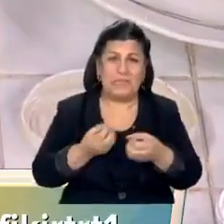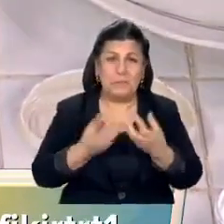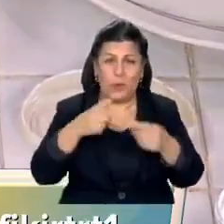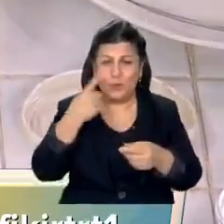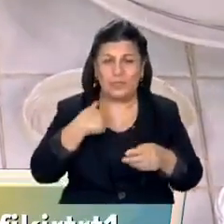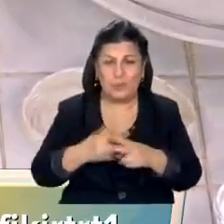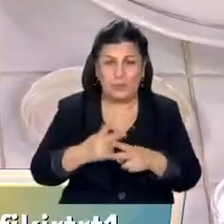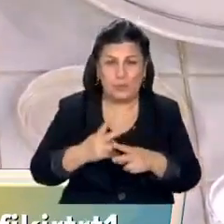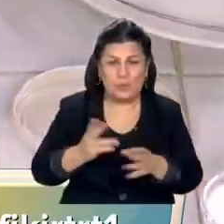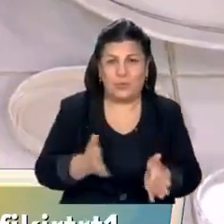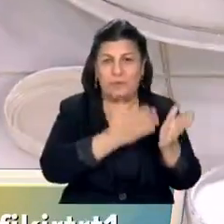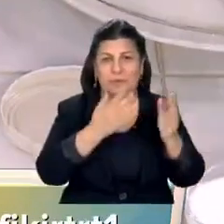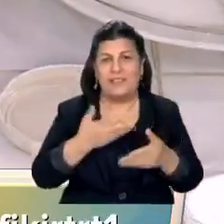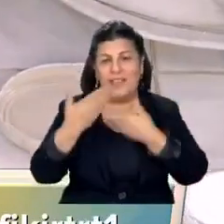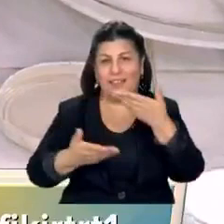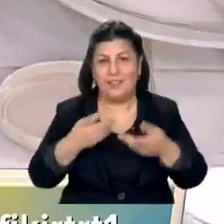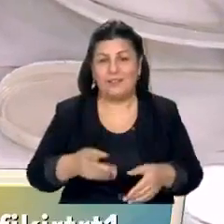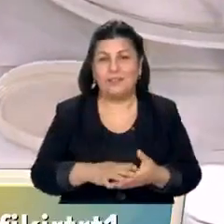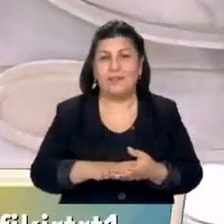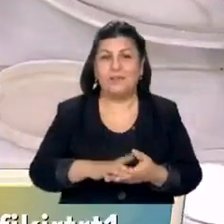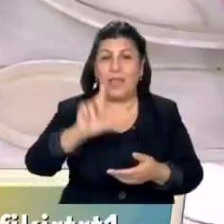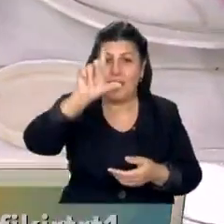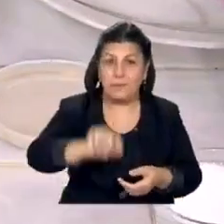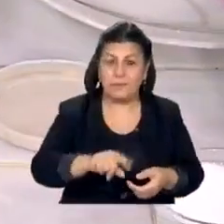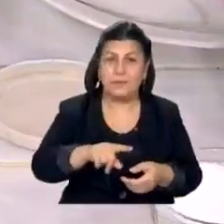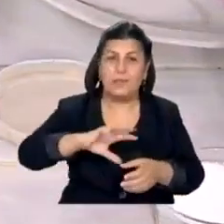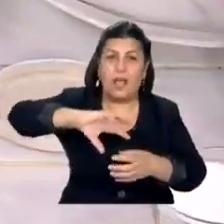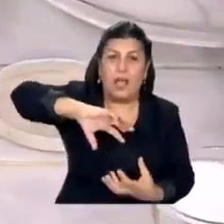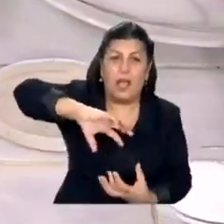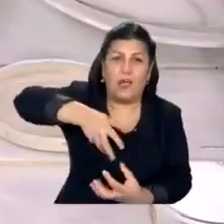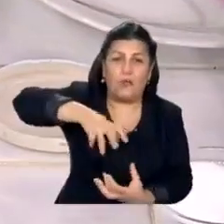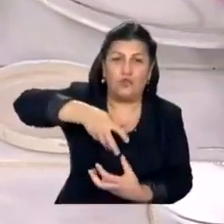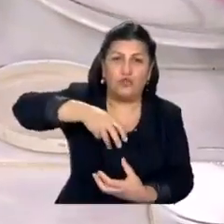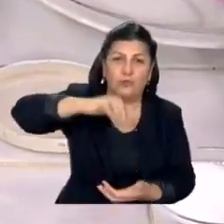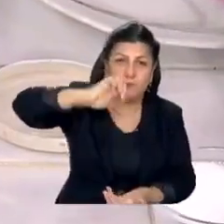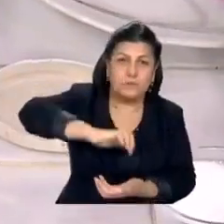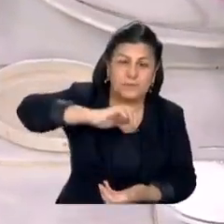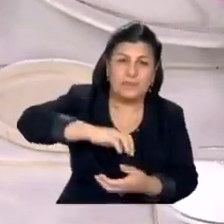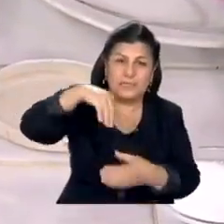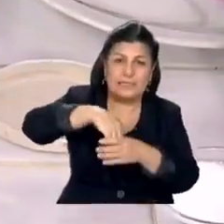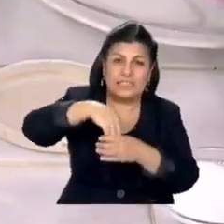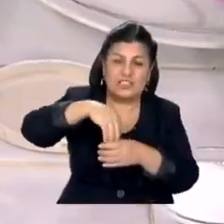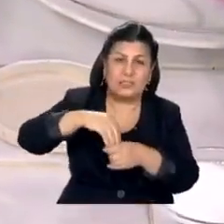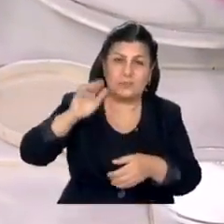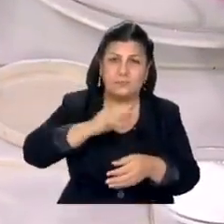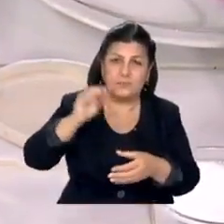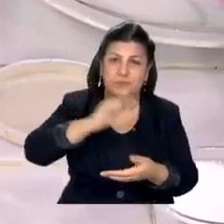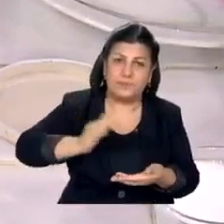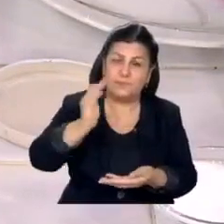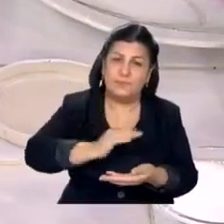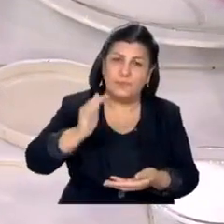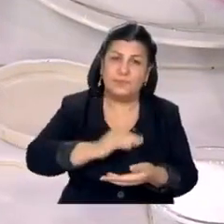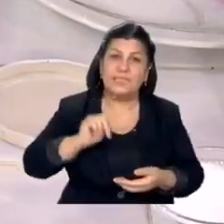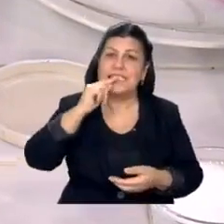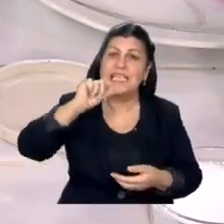yaptım yoğurduk tamamladık kavanoza bastık saklamak için de uzun ömürlü olması için de yüzeyine